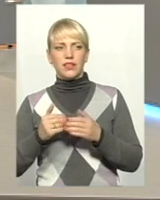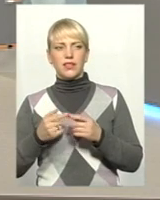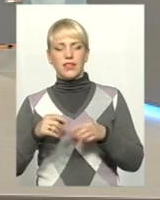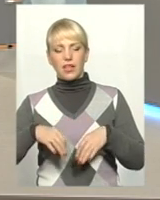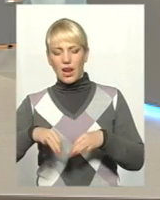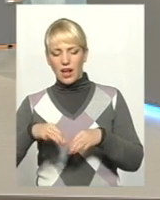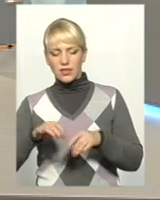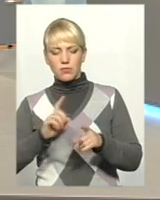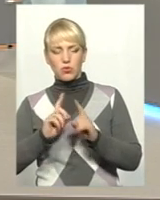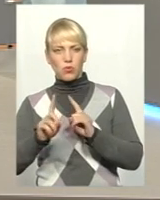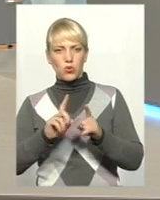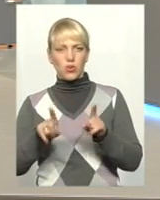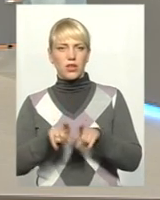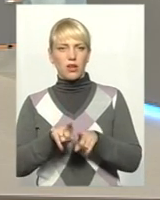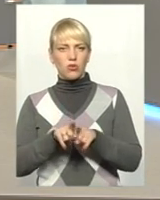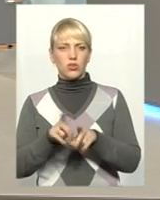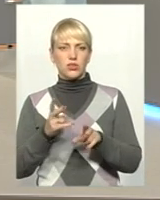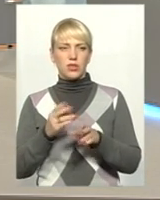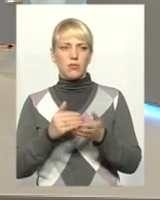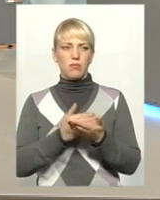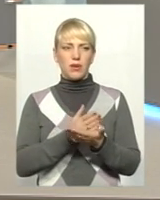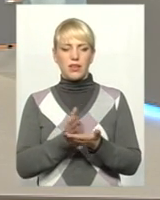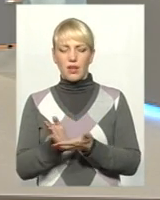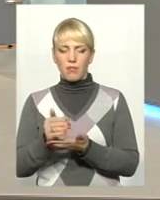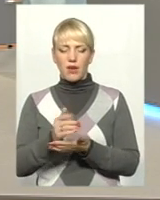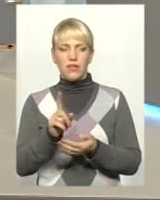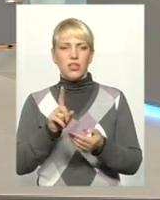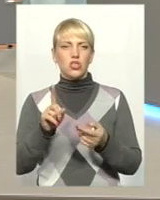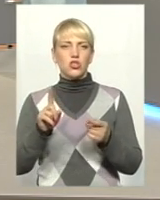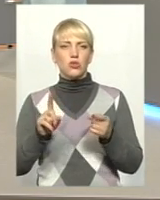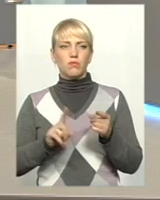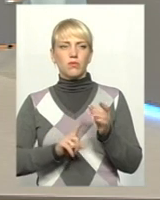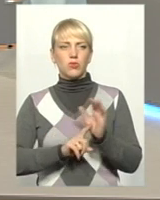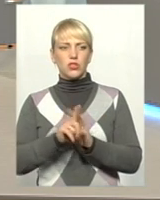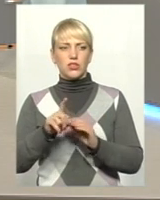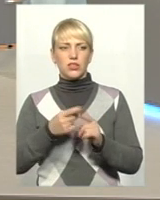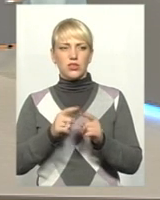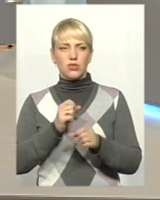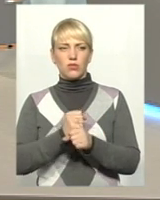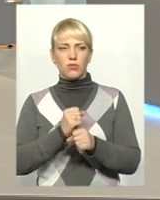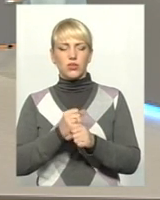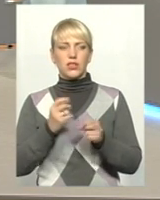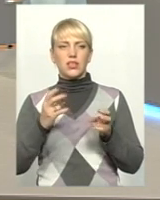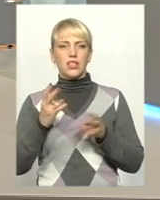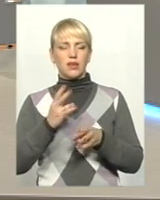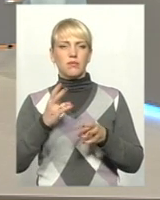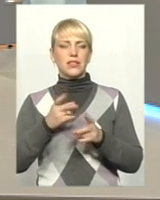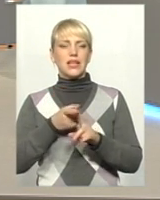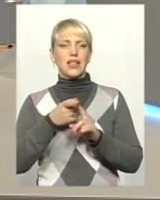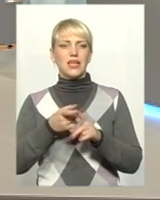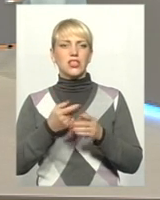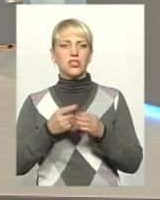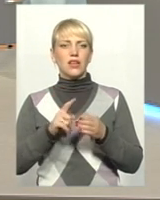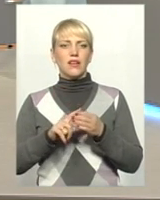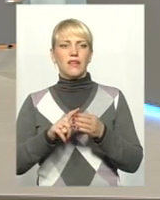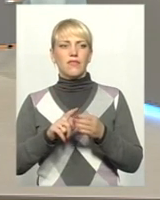Транспортні потоки треба десь перенаправити для того, аби розпочати ті роботи. Так, їх можна виконати будь-який час. Все залежить від того, який буде. Перш чергу